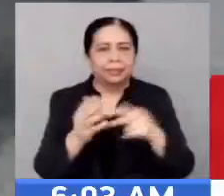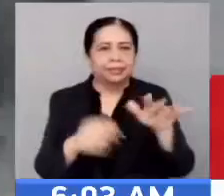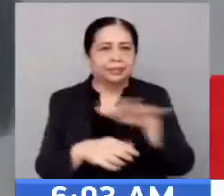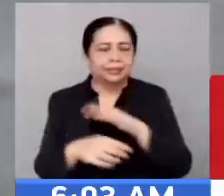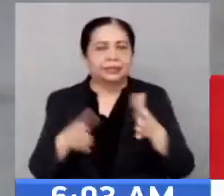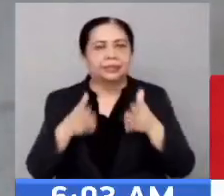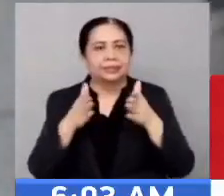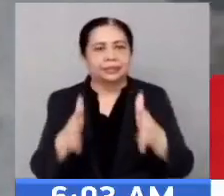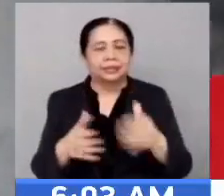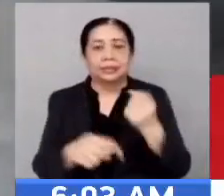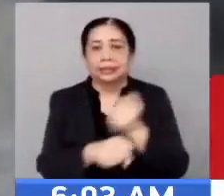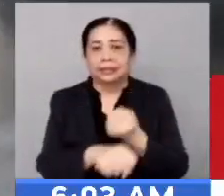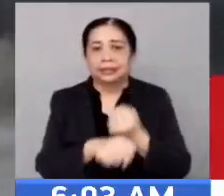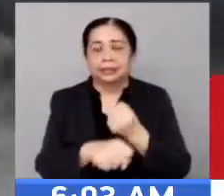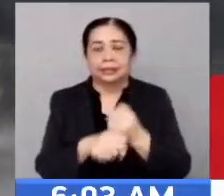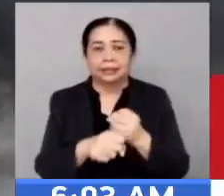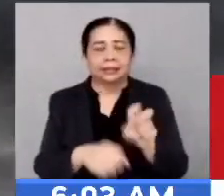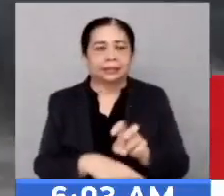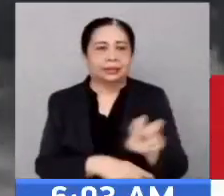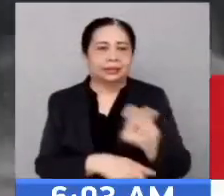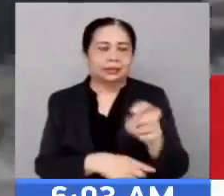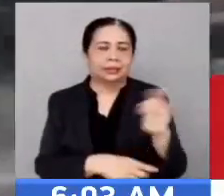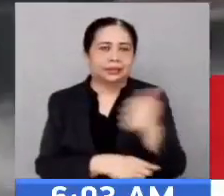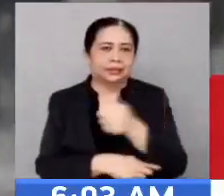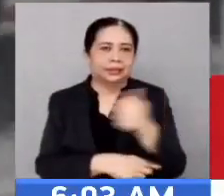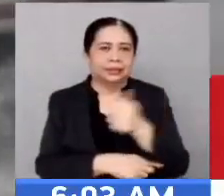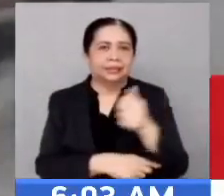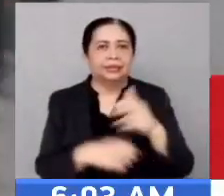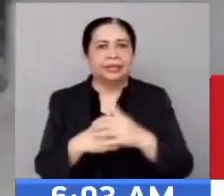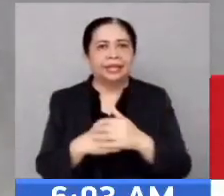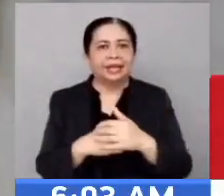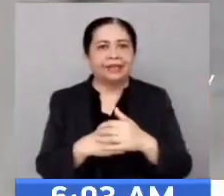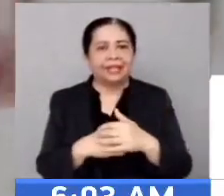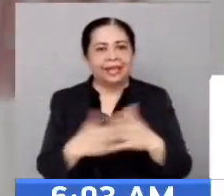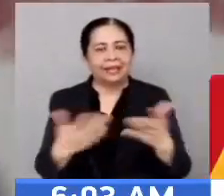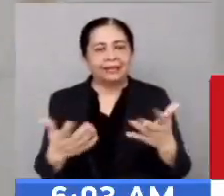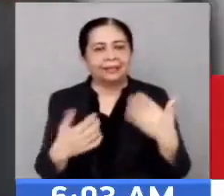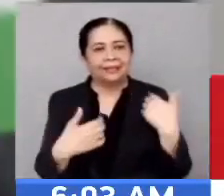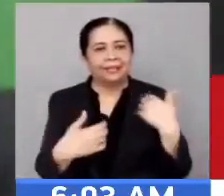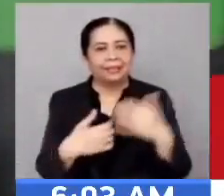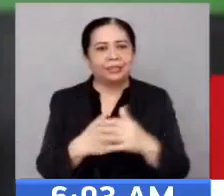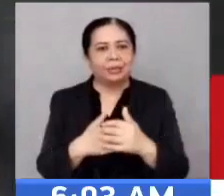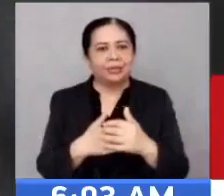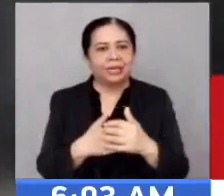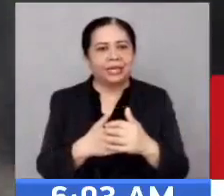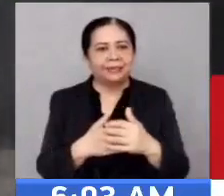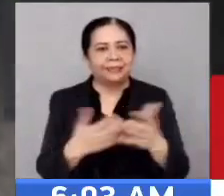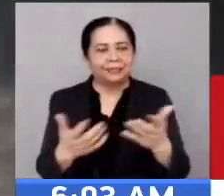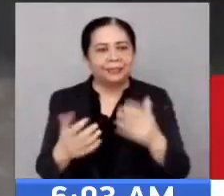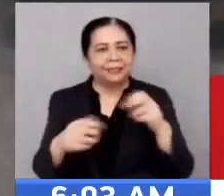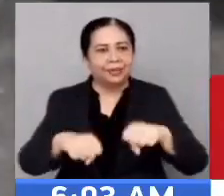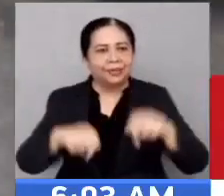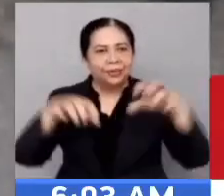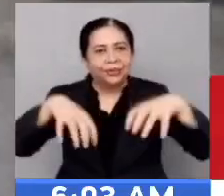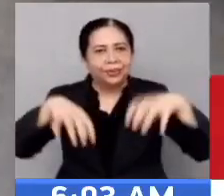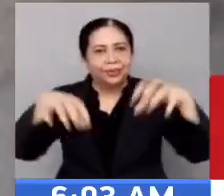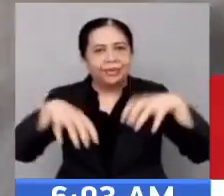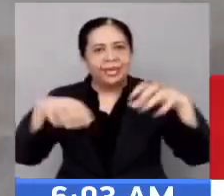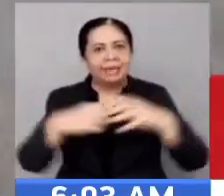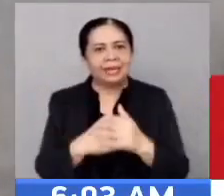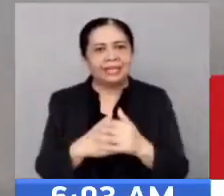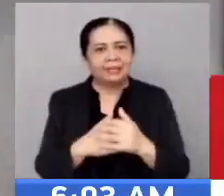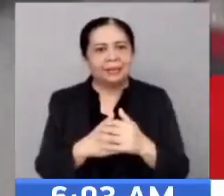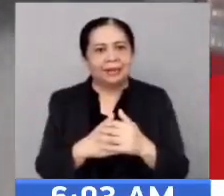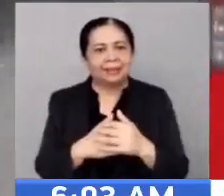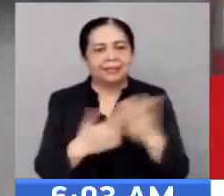tuloy ang biyahe ng mga motorista at residente. Dito sa Luzon, nakaranas din ng malakas na pag-uulan tulad sa Calawag, Quezon